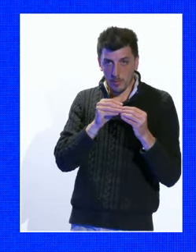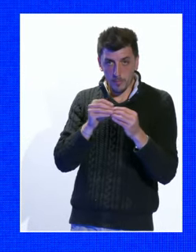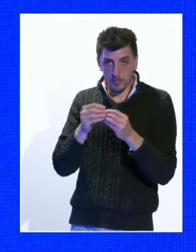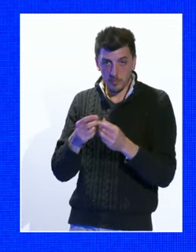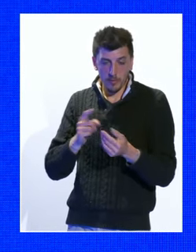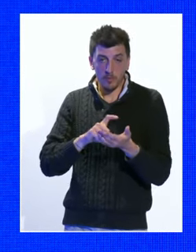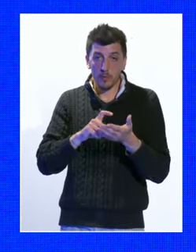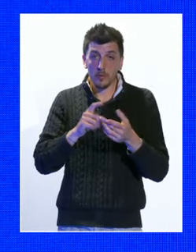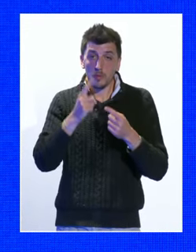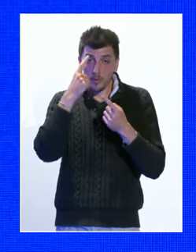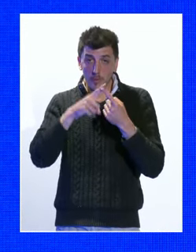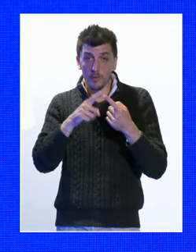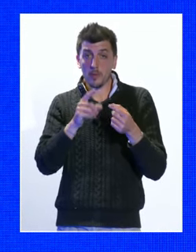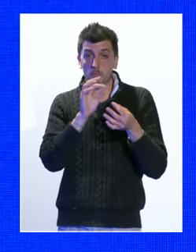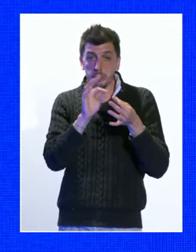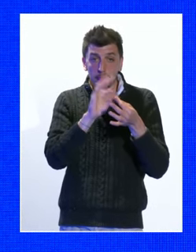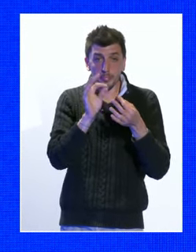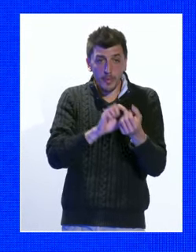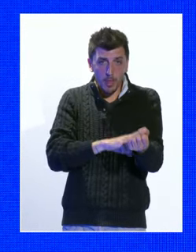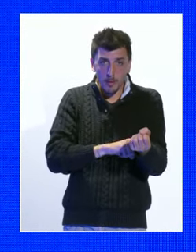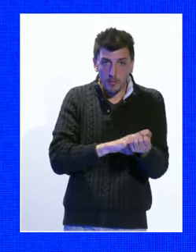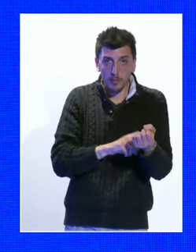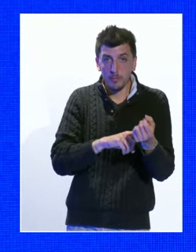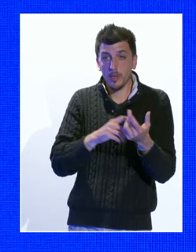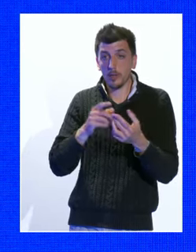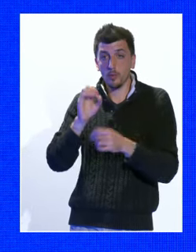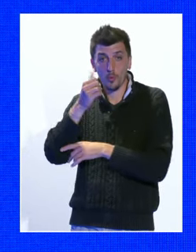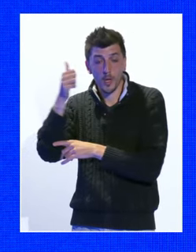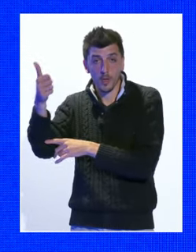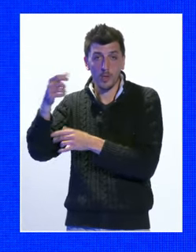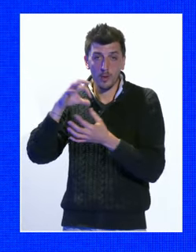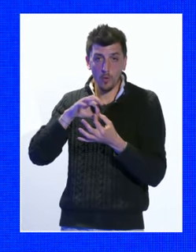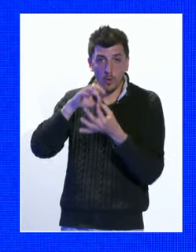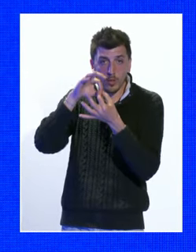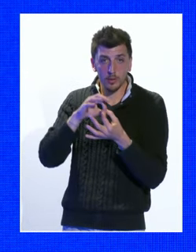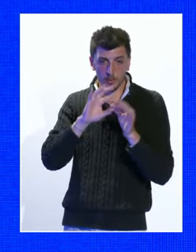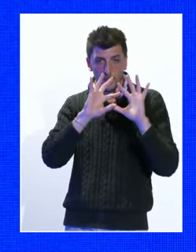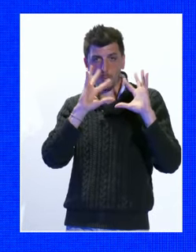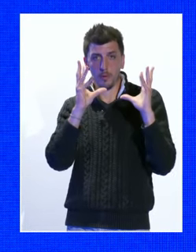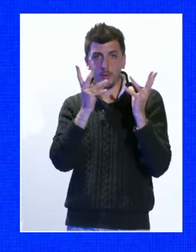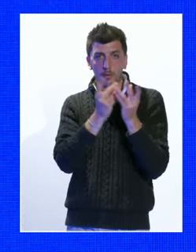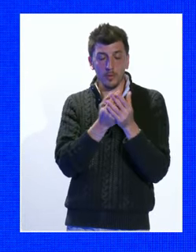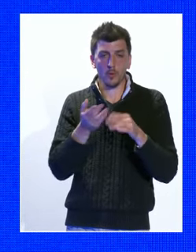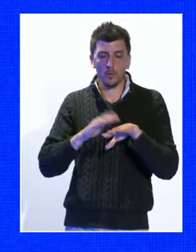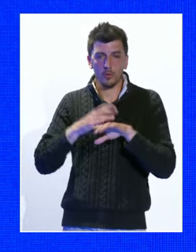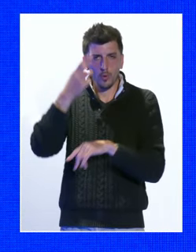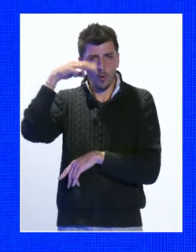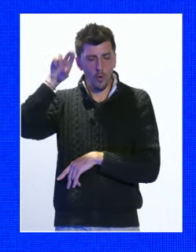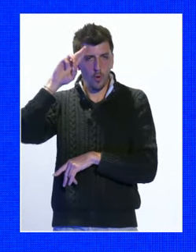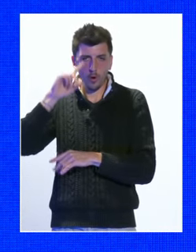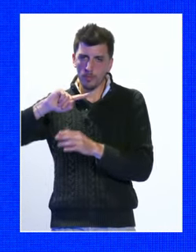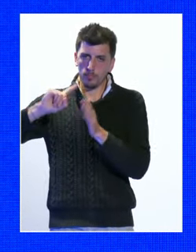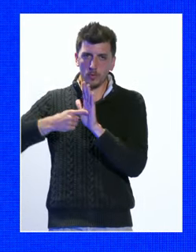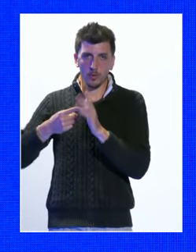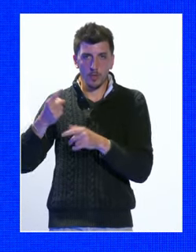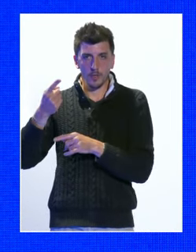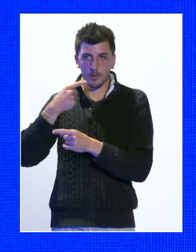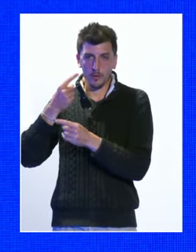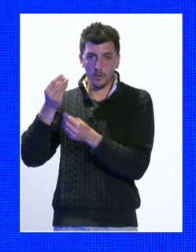matières premières, technologiques, numériques, religieux. Donc, le devoir européen est le premier de nos